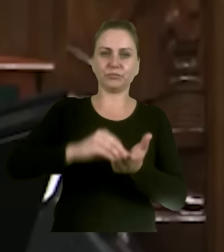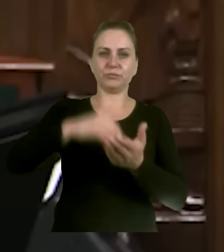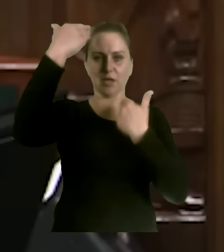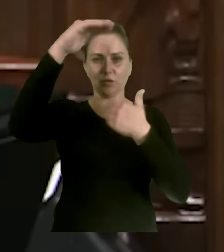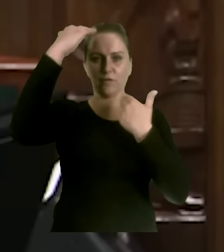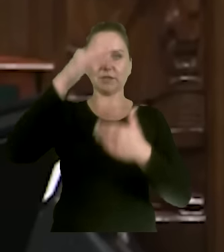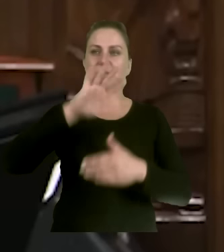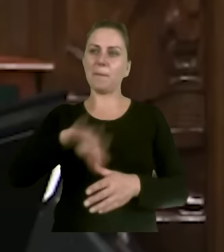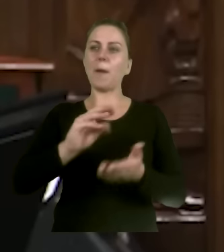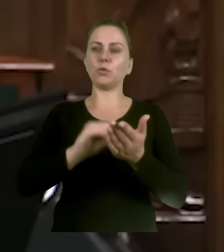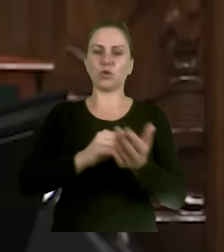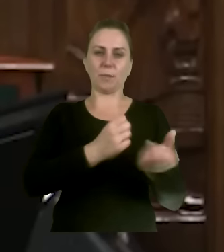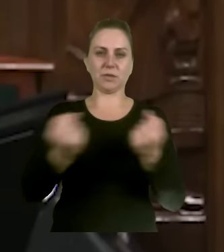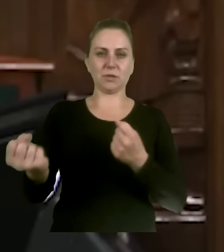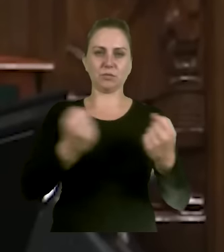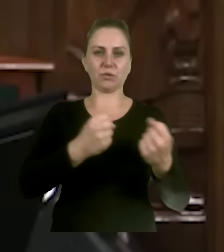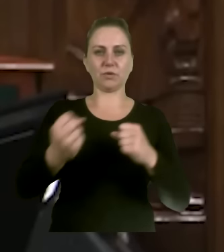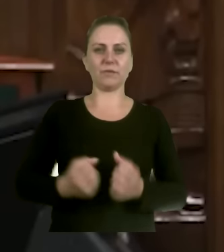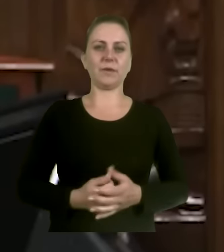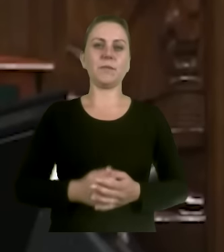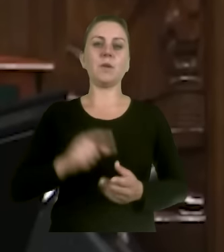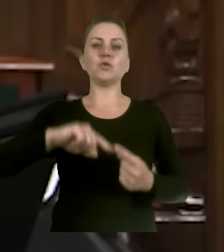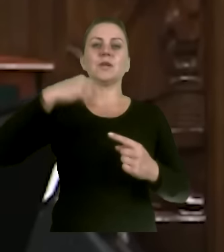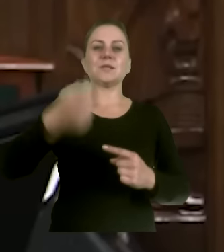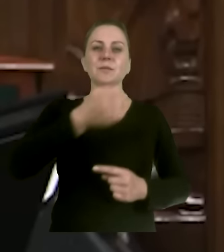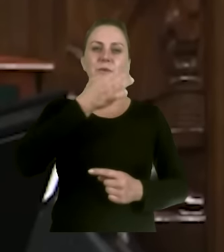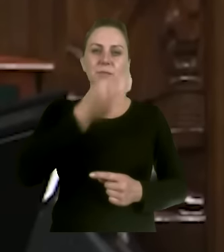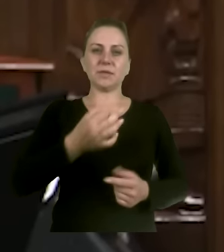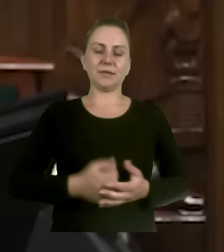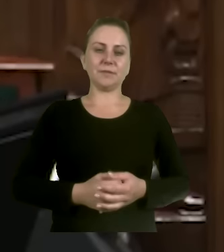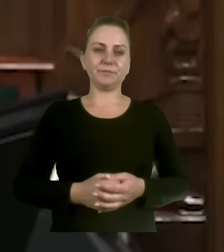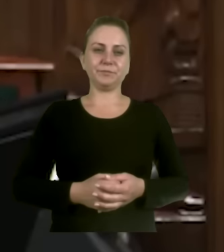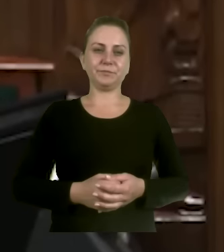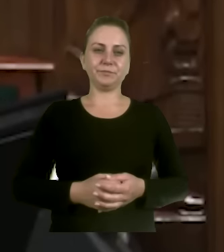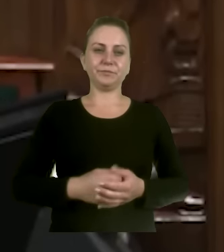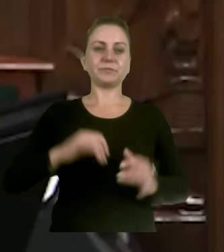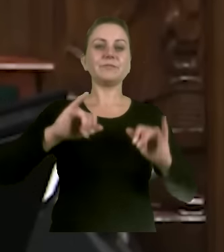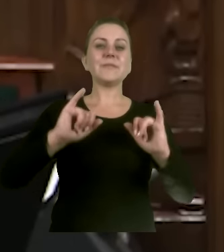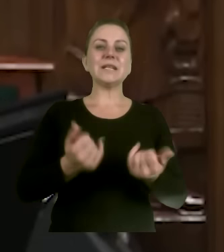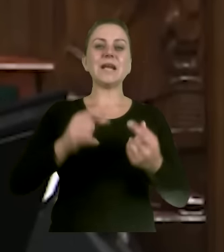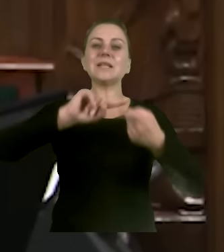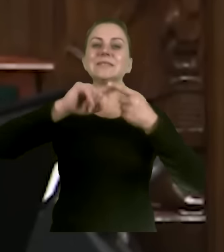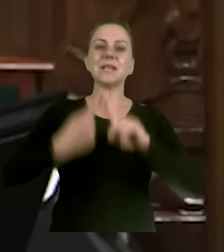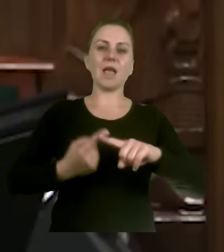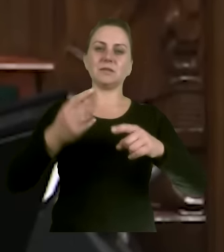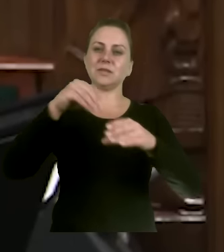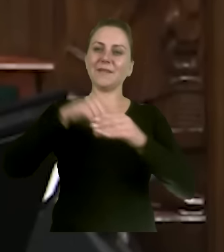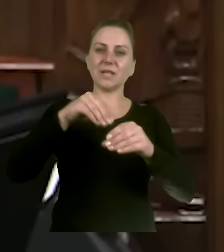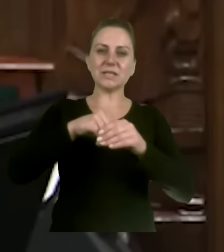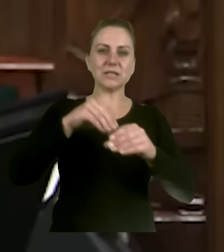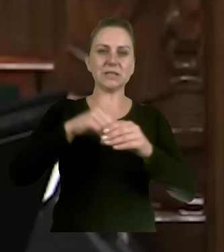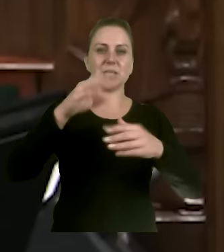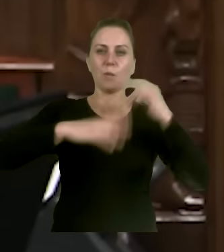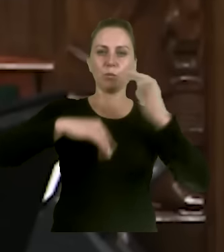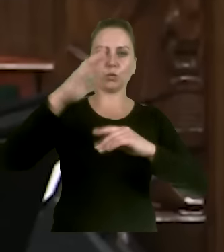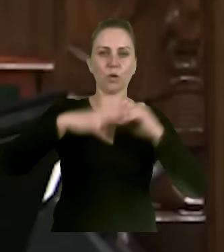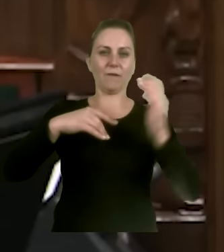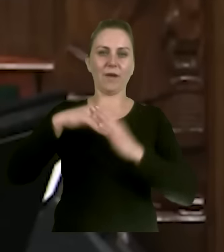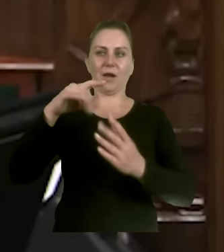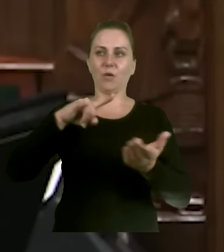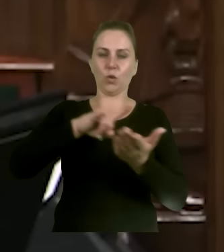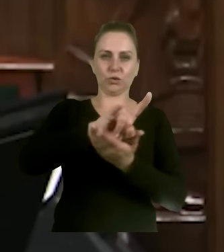transportowych. Może kolejne pytanie. Jaki jest sens inwestować w budowę lotniska na 30 milionów pasażerów na Chopinie po